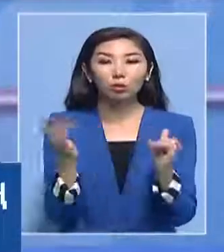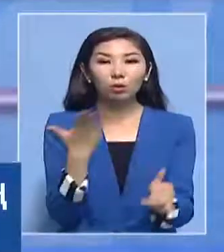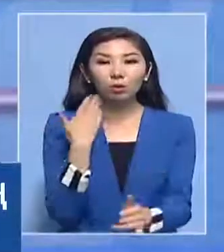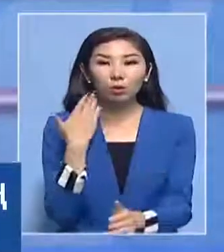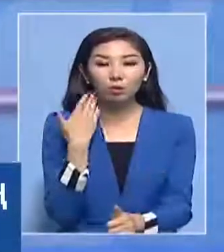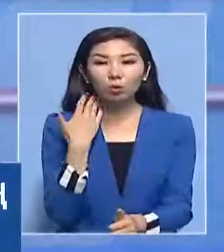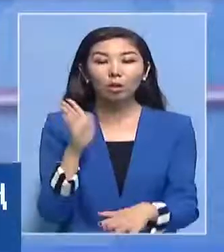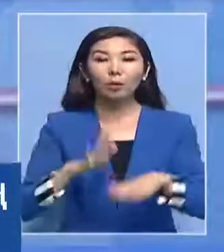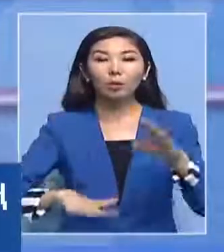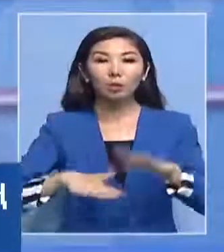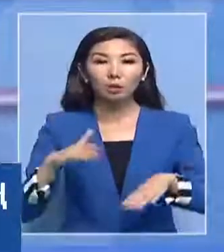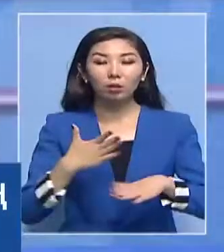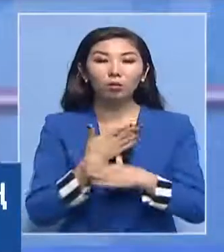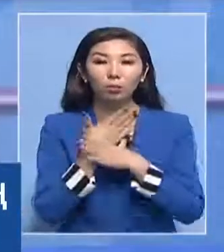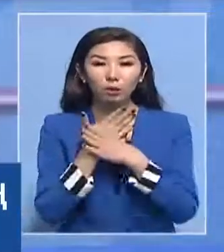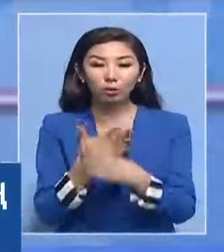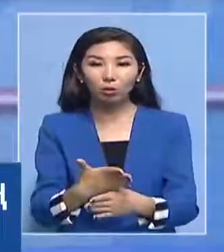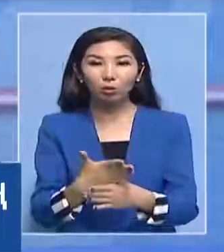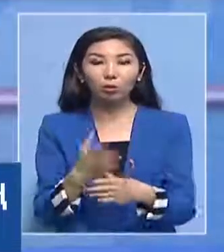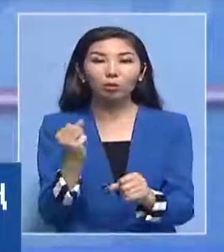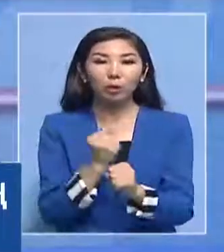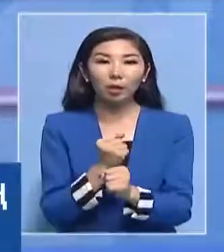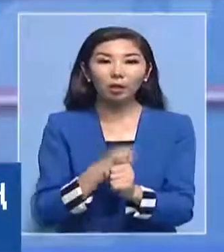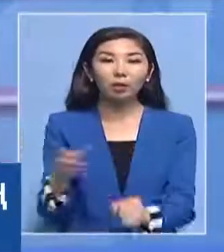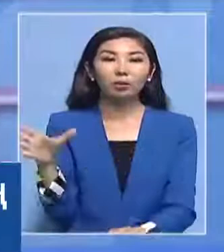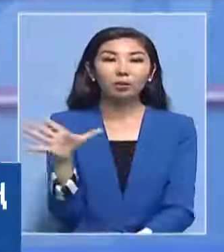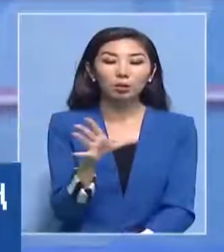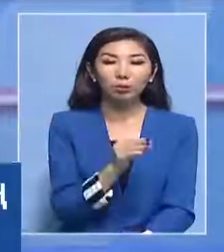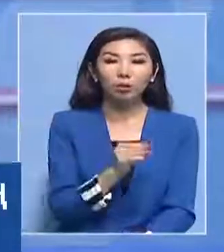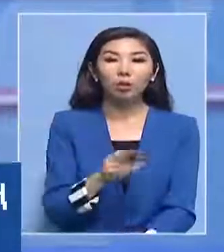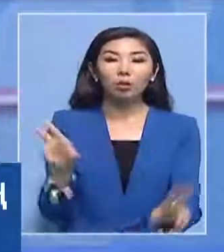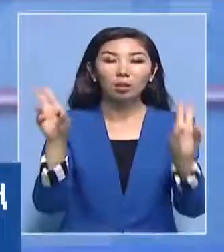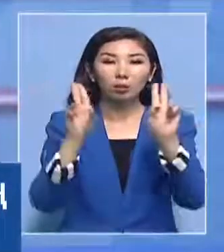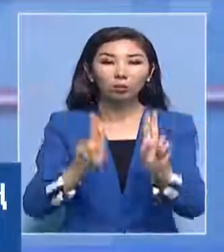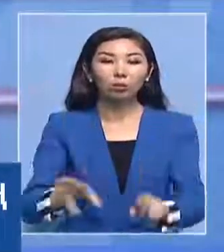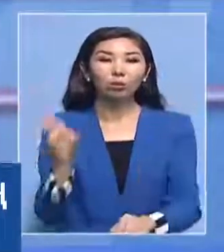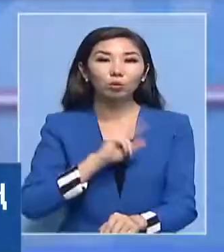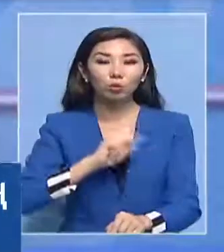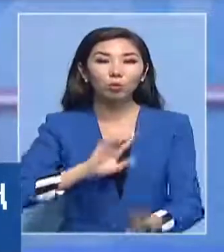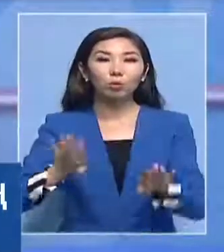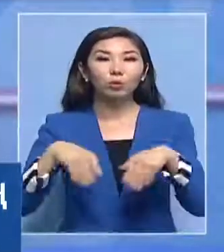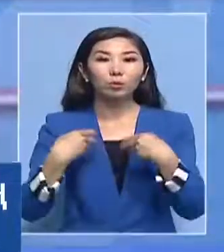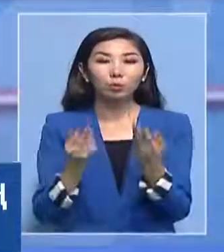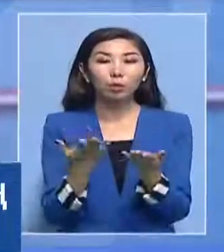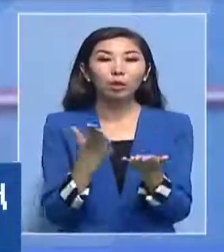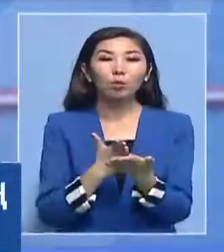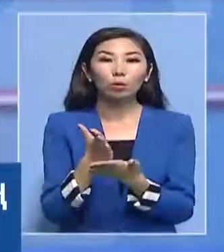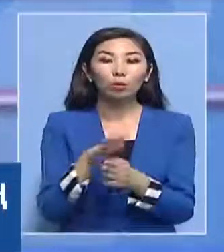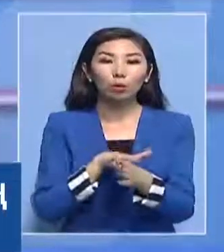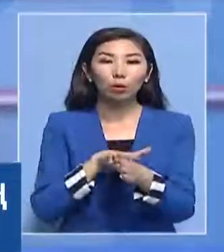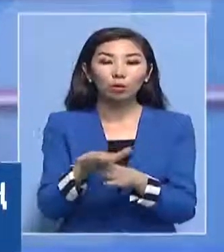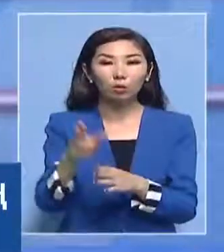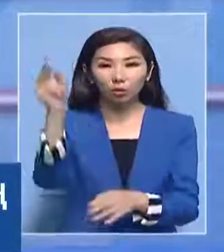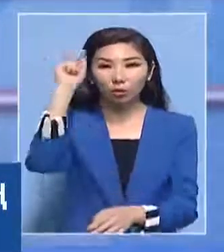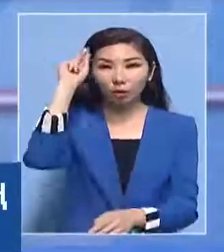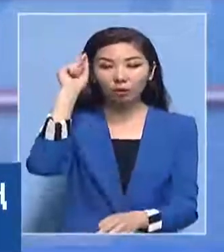оларға материальный бір не керек. Соны бәрін жаңа жұмыс шарт ретінде ме жұмыс берушімен шешу керек. Енді профсоюз оны